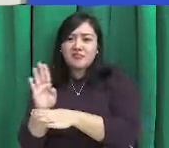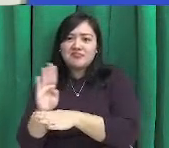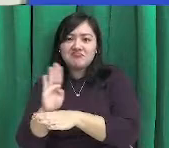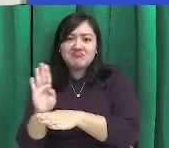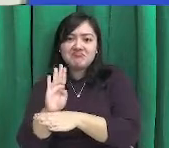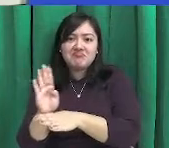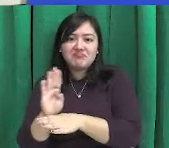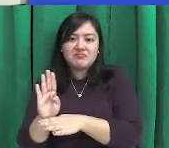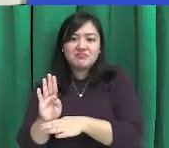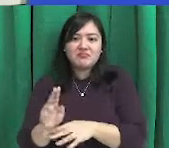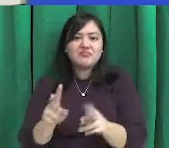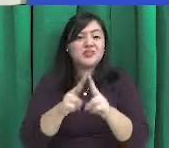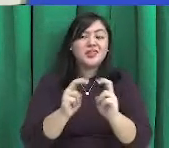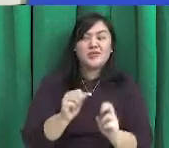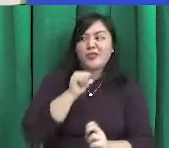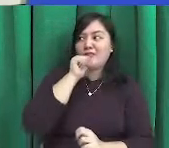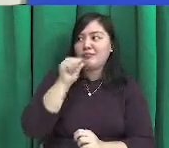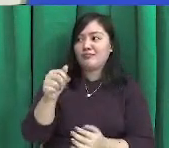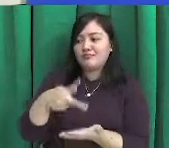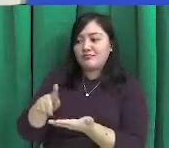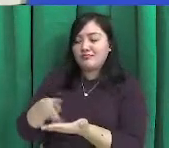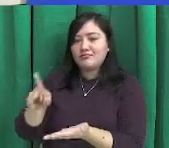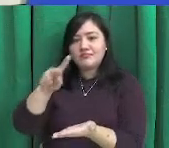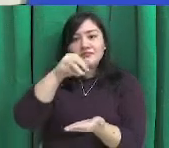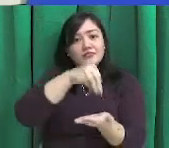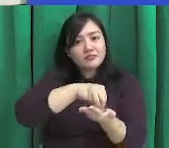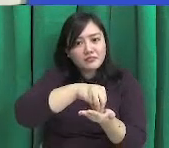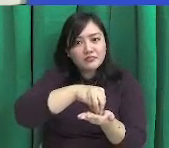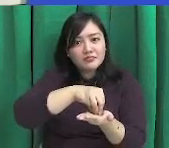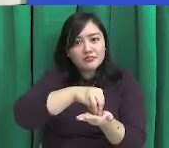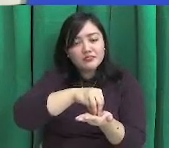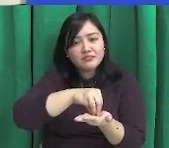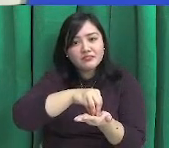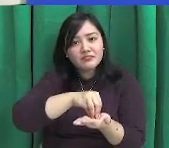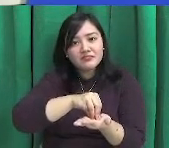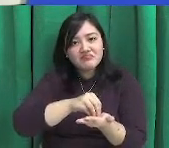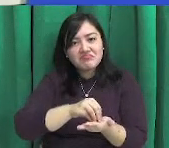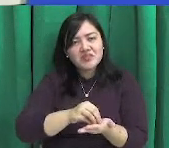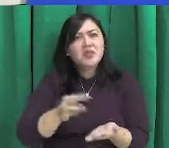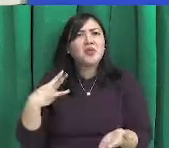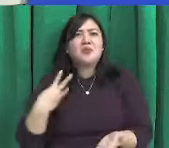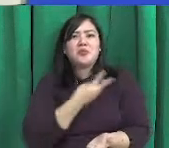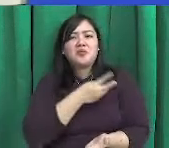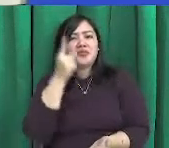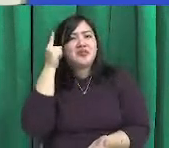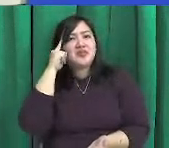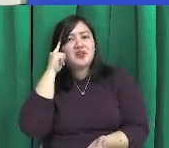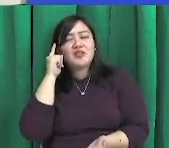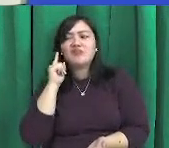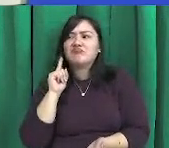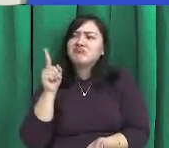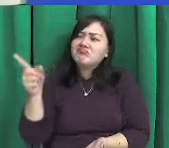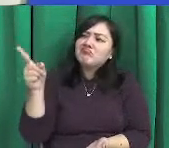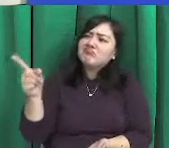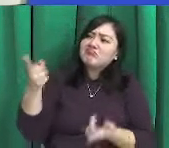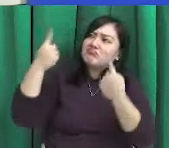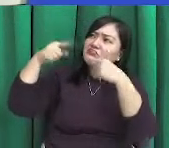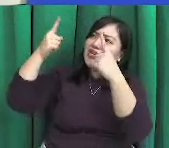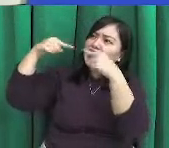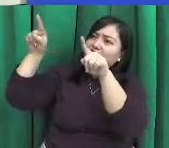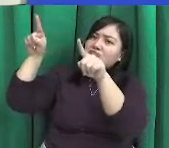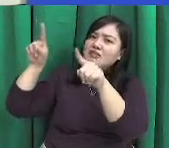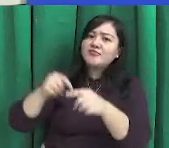hindi nakakabayad ng utang. Oh, ang buong akala natin, asinsado na sila. Oh,